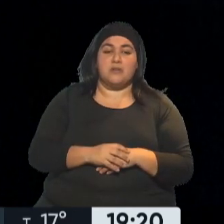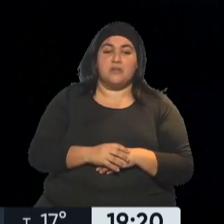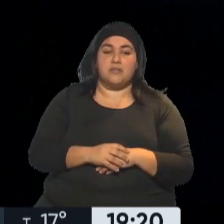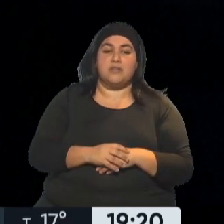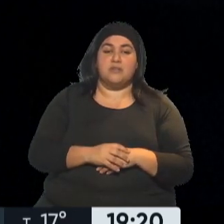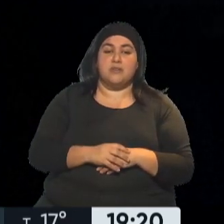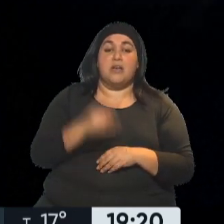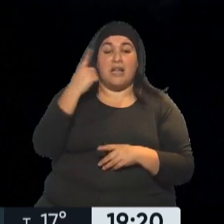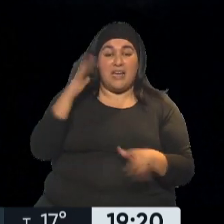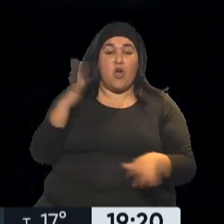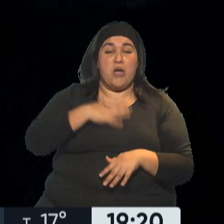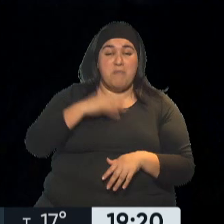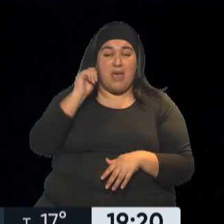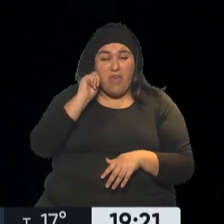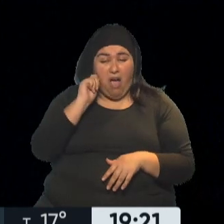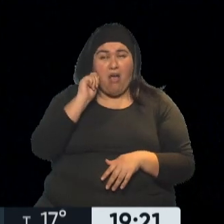Credo che alla mia età e